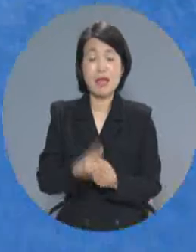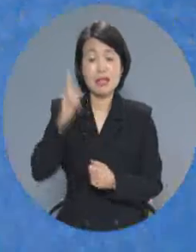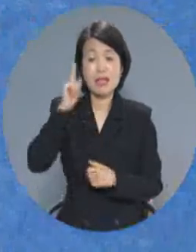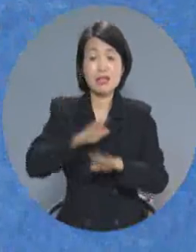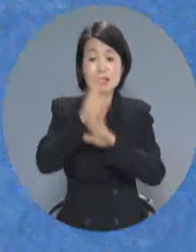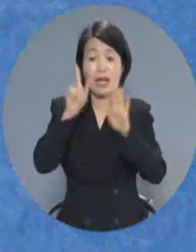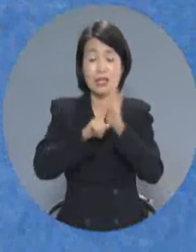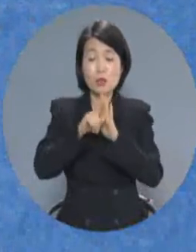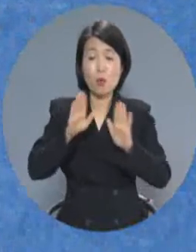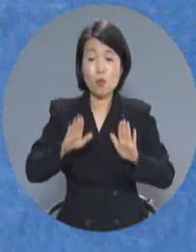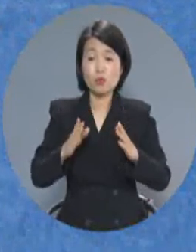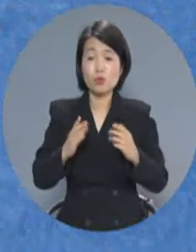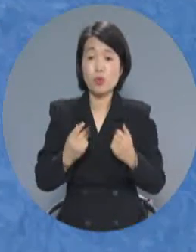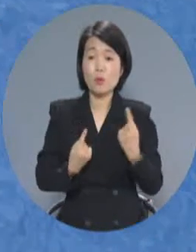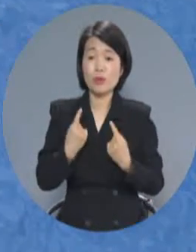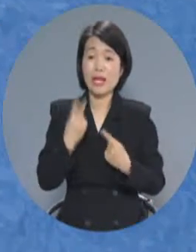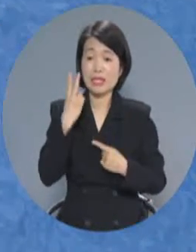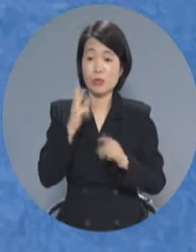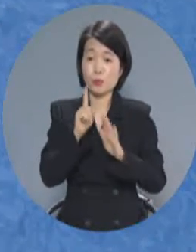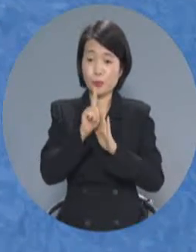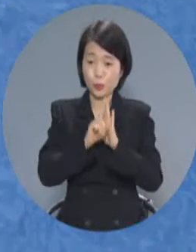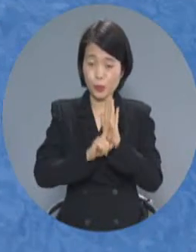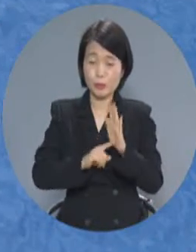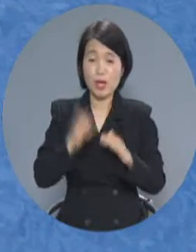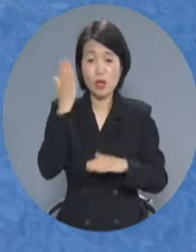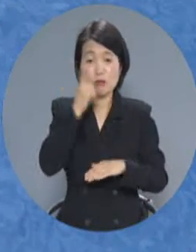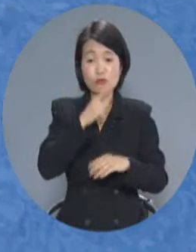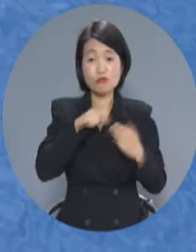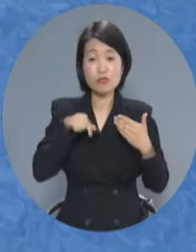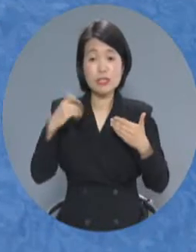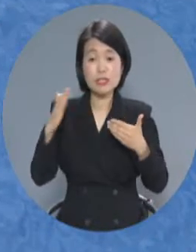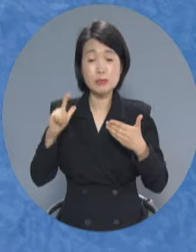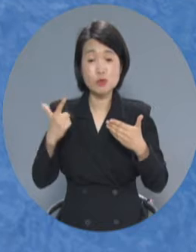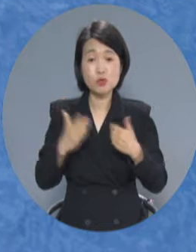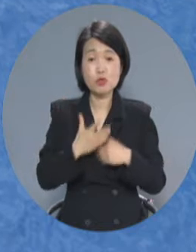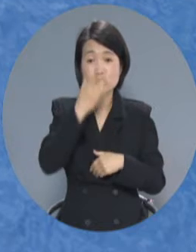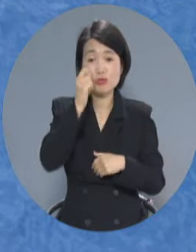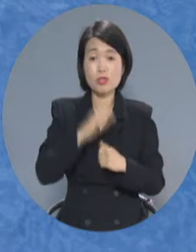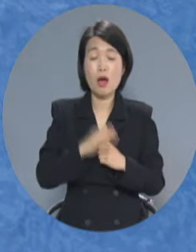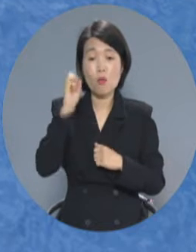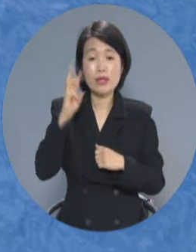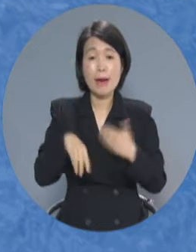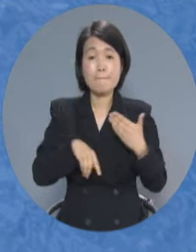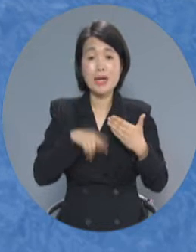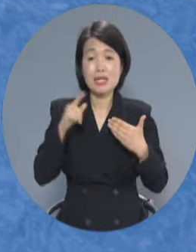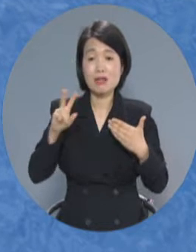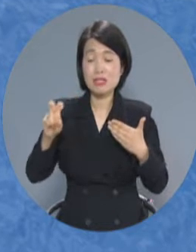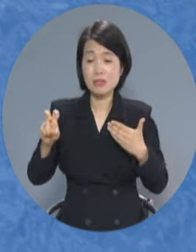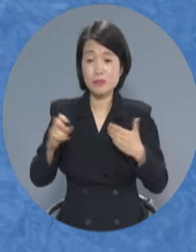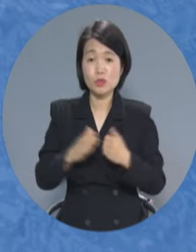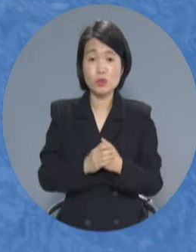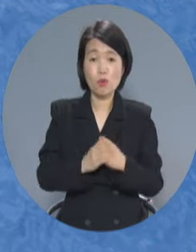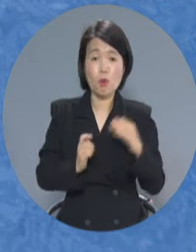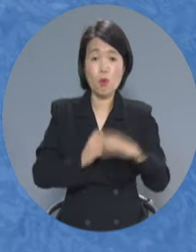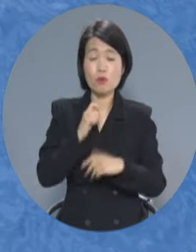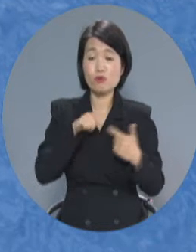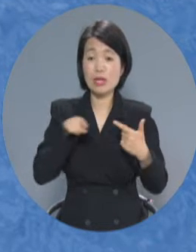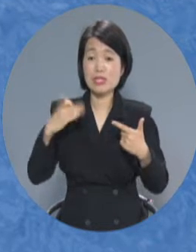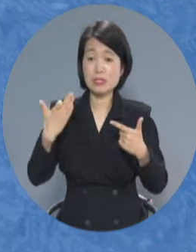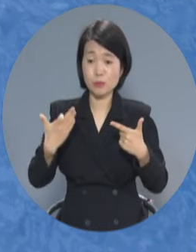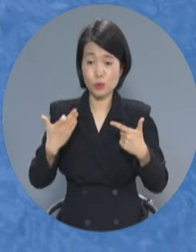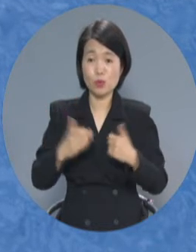낮기온이 오늘보다 2도 가량 낮겠습니다 6 9 에서 16도 순천과 광양 8에서 이식도 고흥 6에서 19